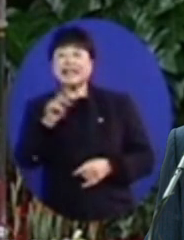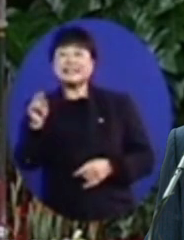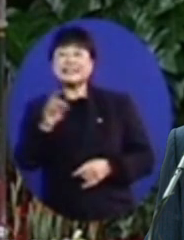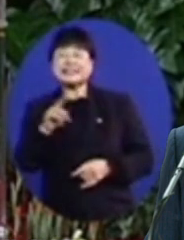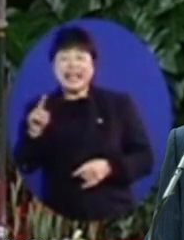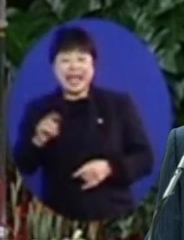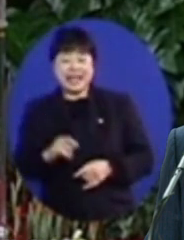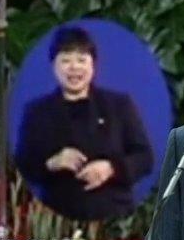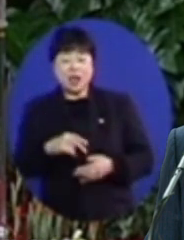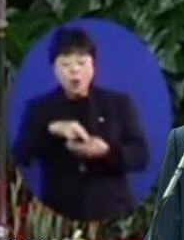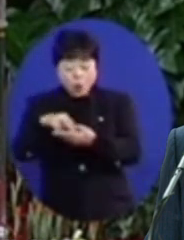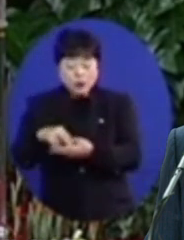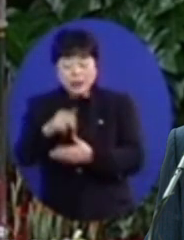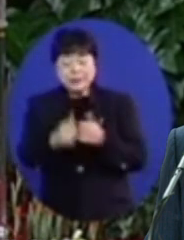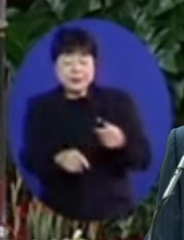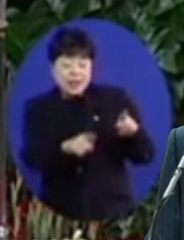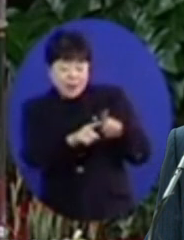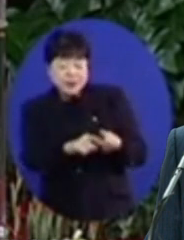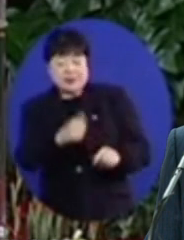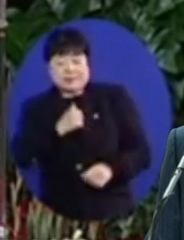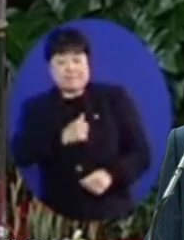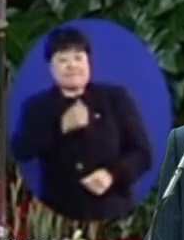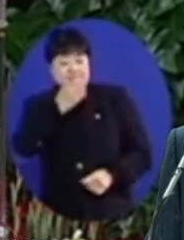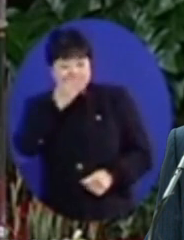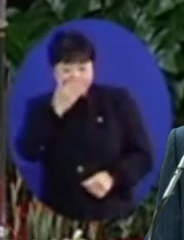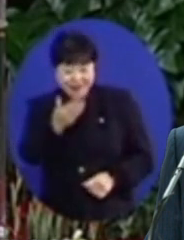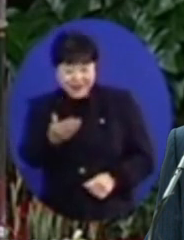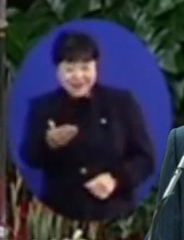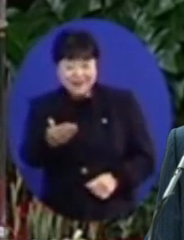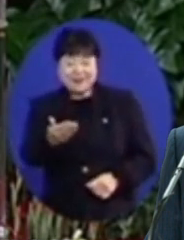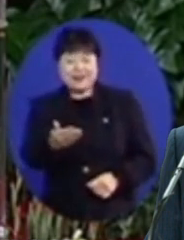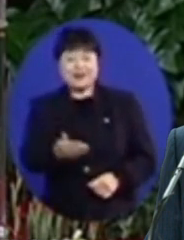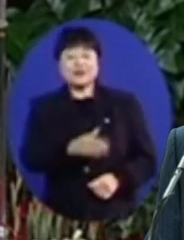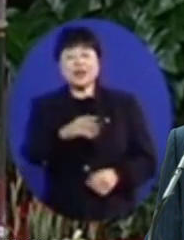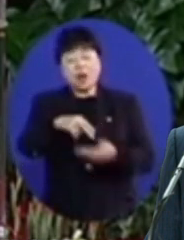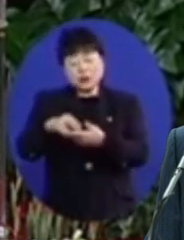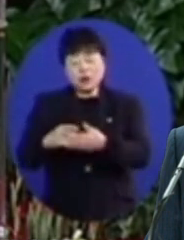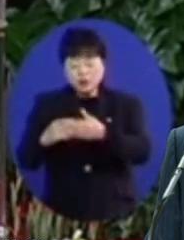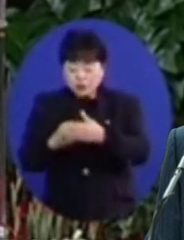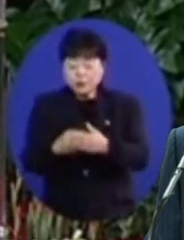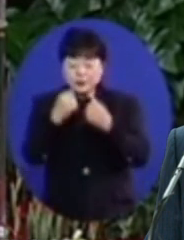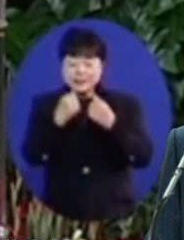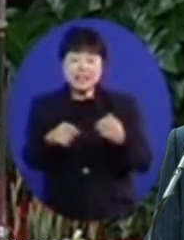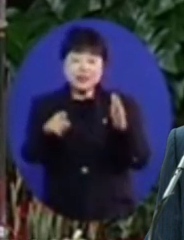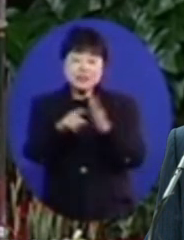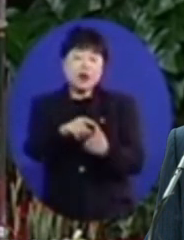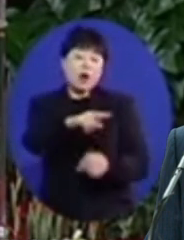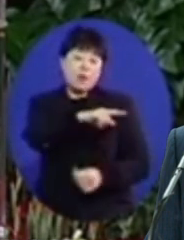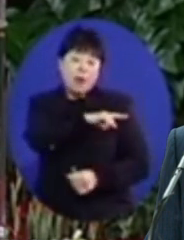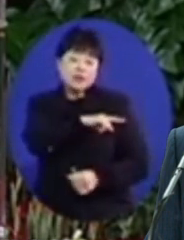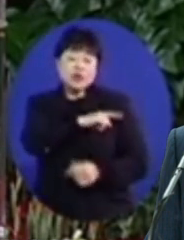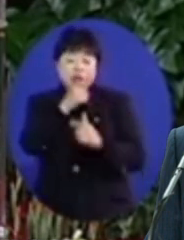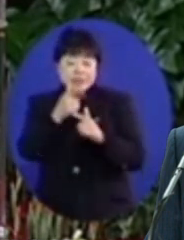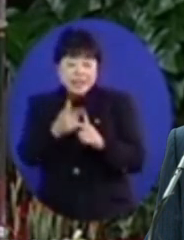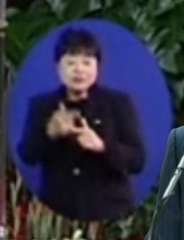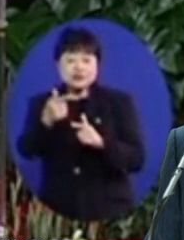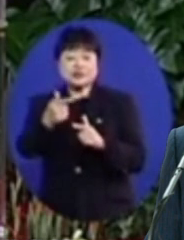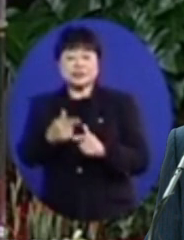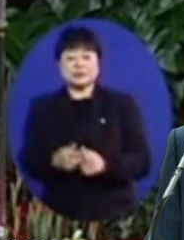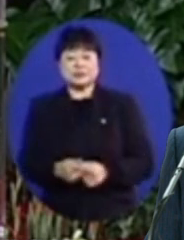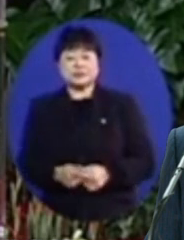고독은 오직 하나님과 더불어 있을 때만 견딜 수가 있다고 말했습니다 우리가 고독을 극복하고 살기 위해서는 먼저 예수님을